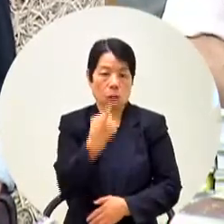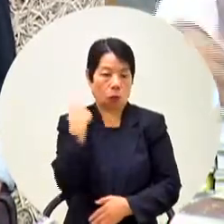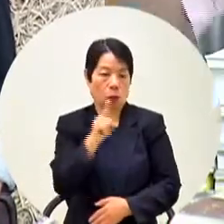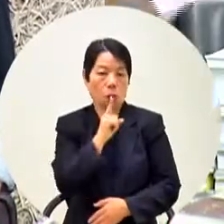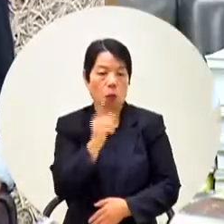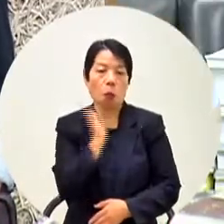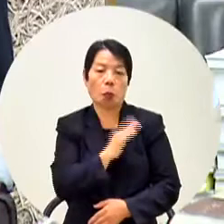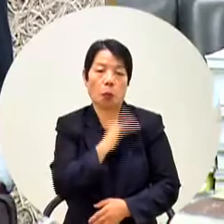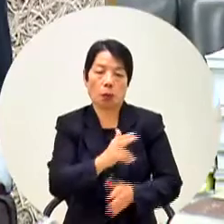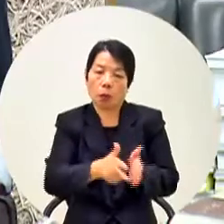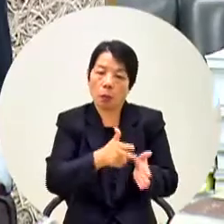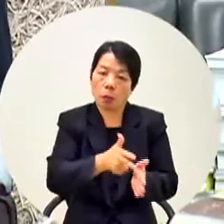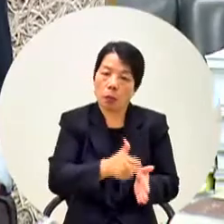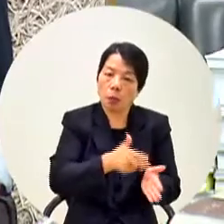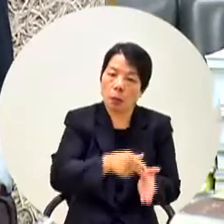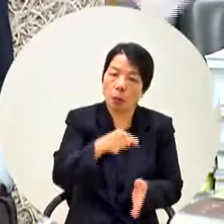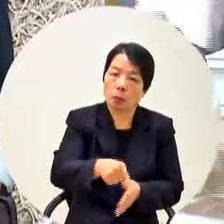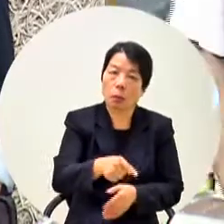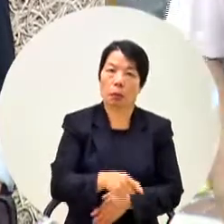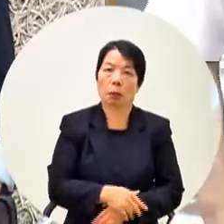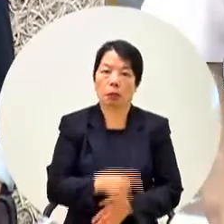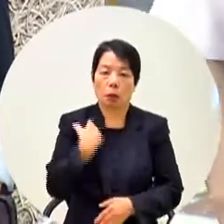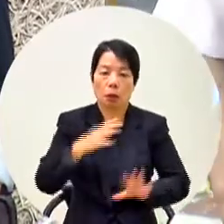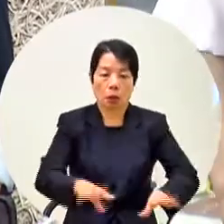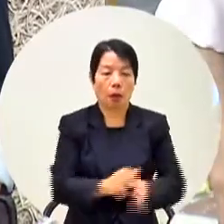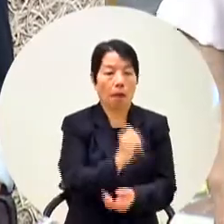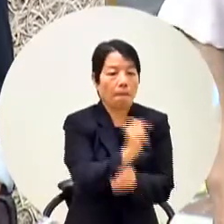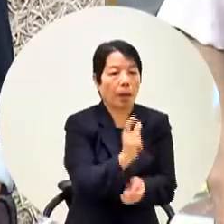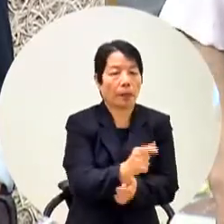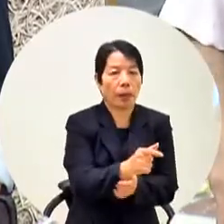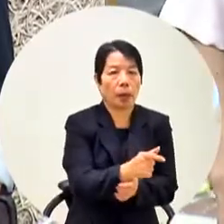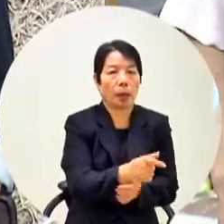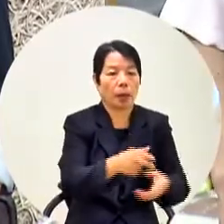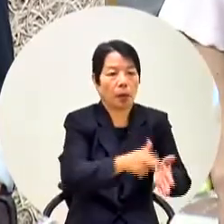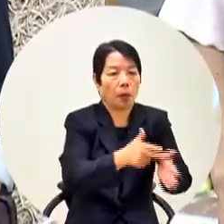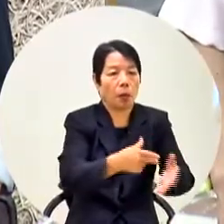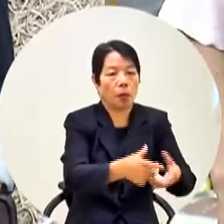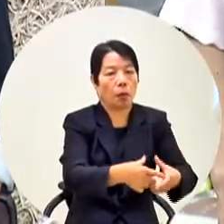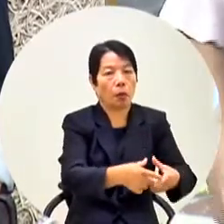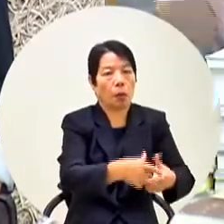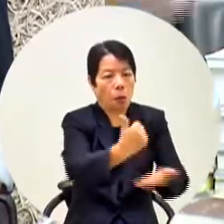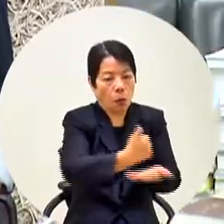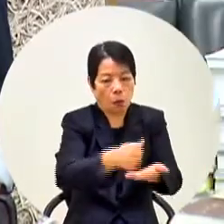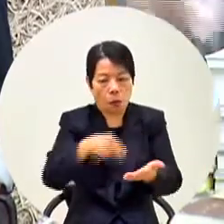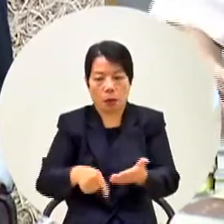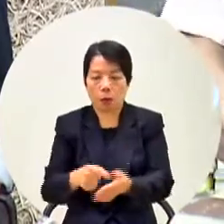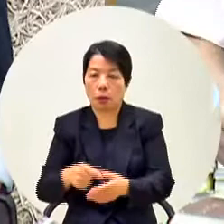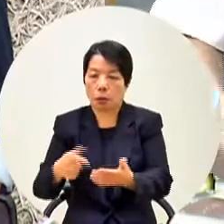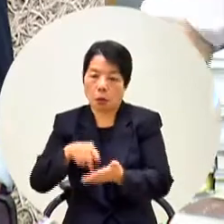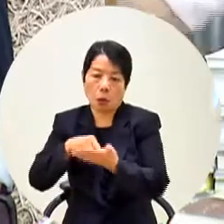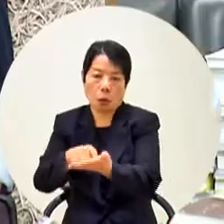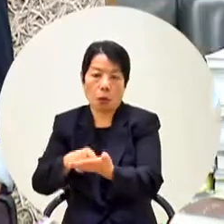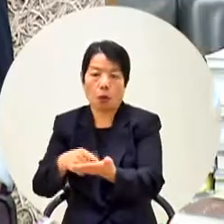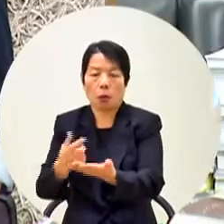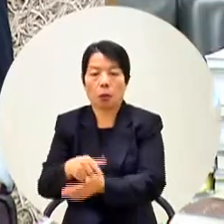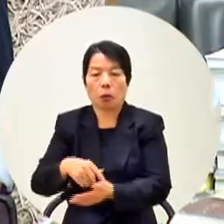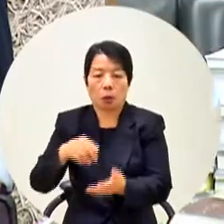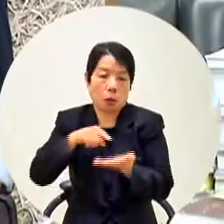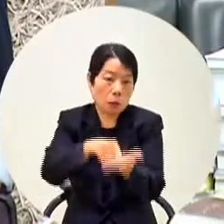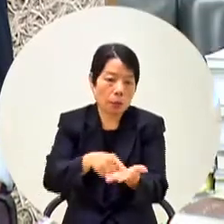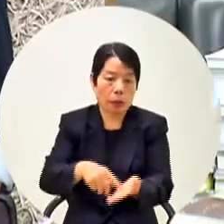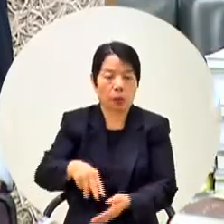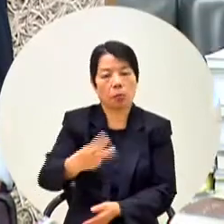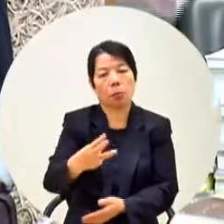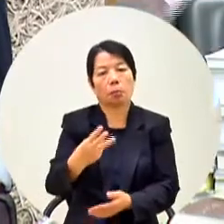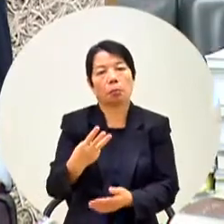题，你要一千，你要油是安那？你的废油敢若报三百粒？七百粒伫底，无就是伫现